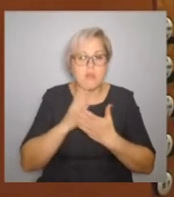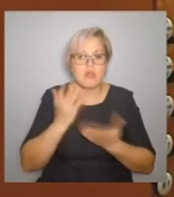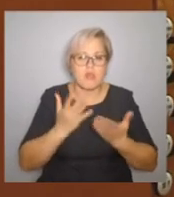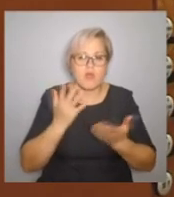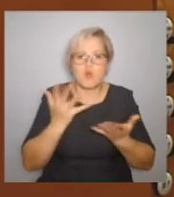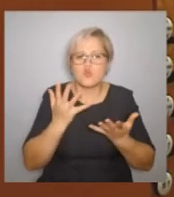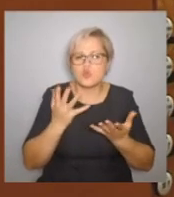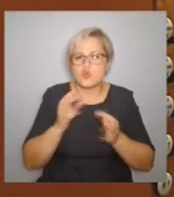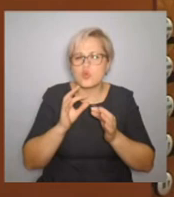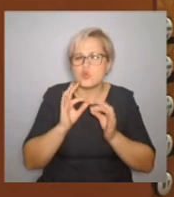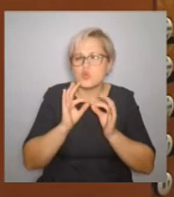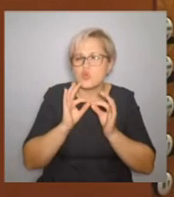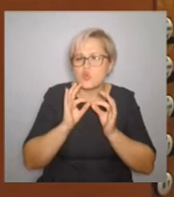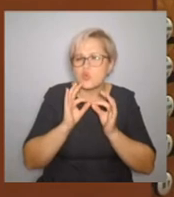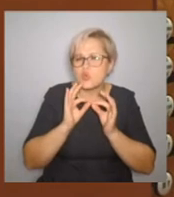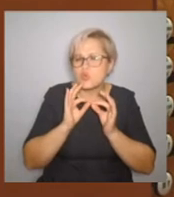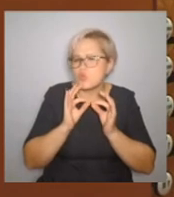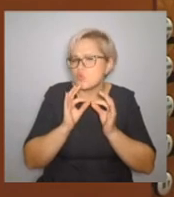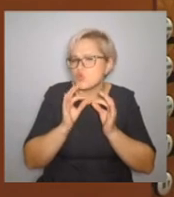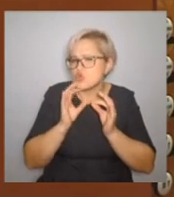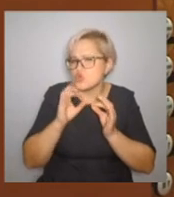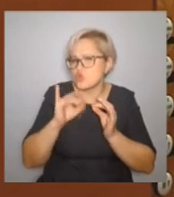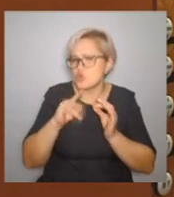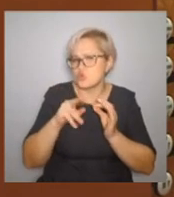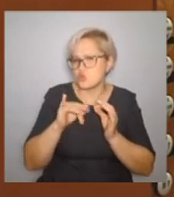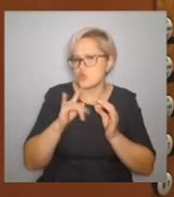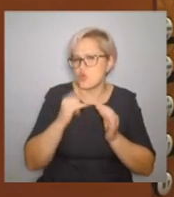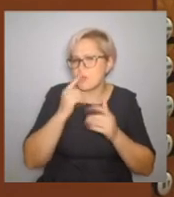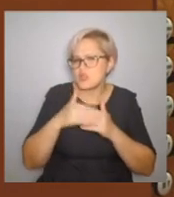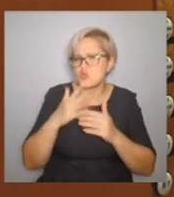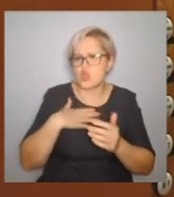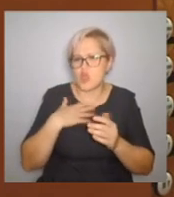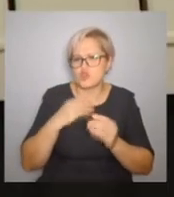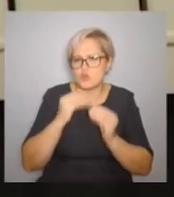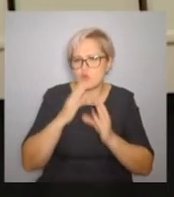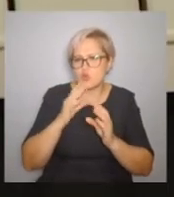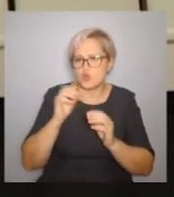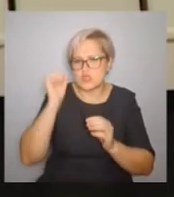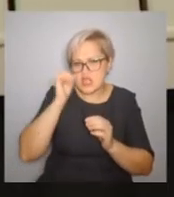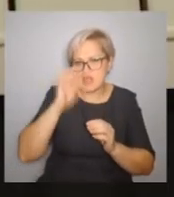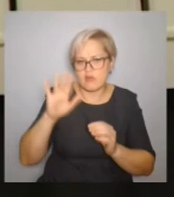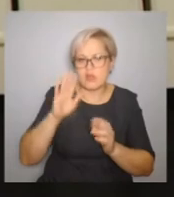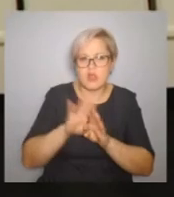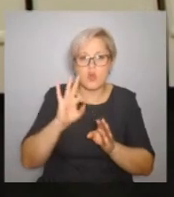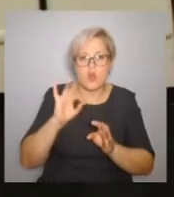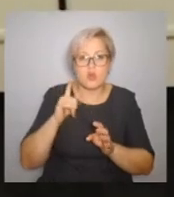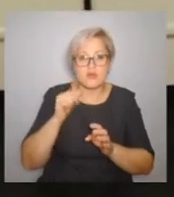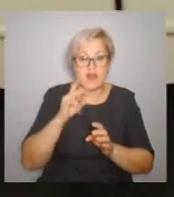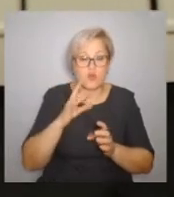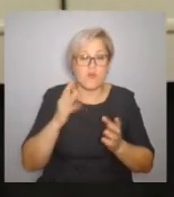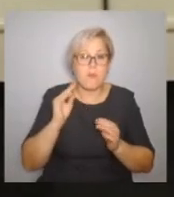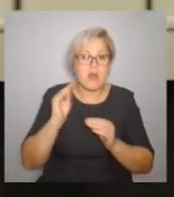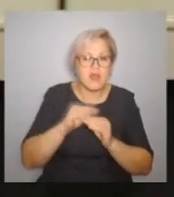очень мягонькие, эти клавиши очень приятные на ощупь, потому что этот мамонтеночек, он имеет, наверное, какую-то